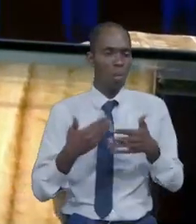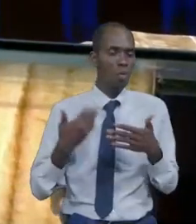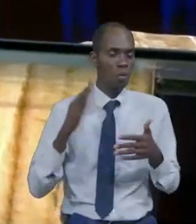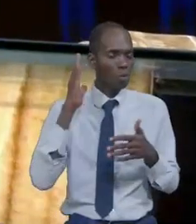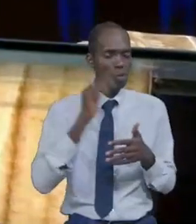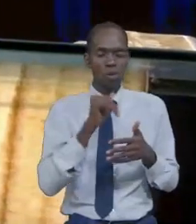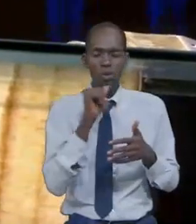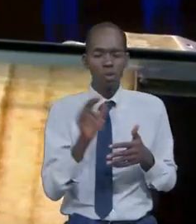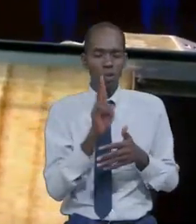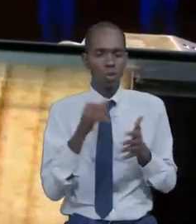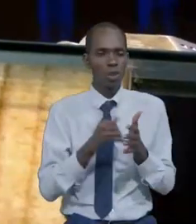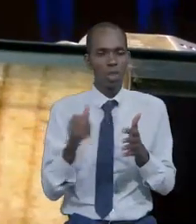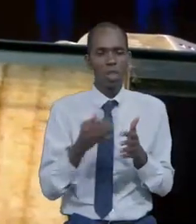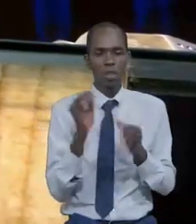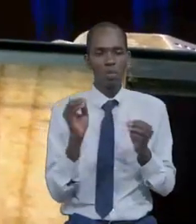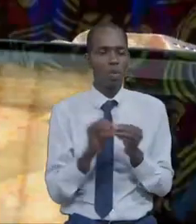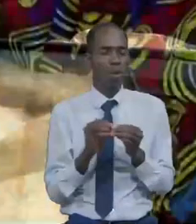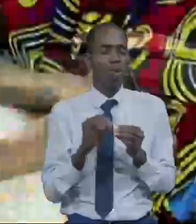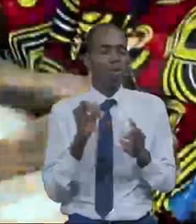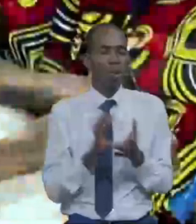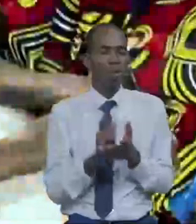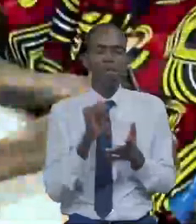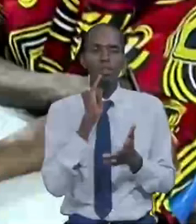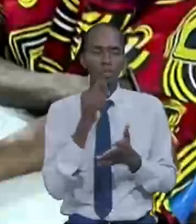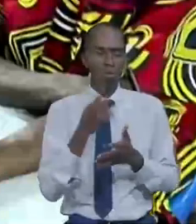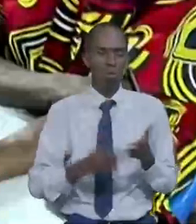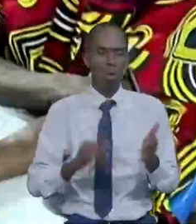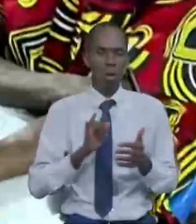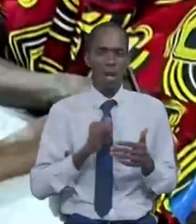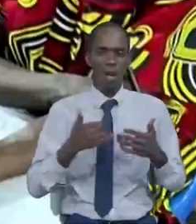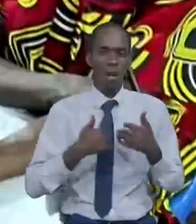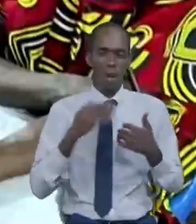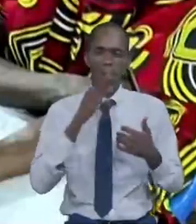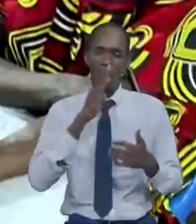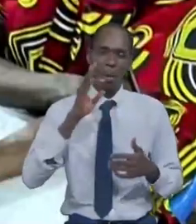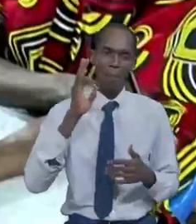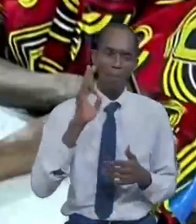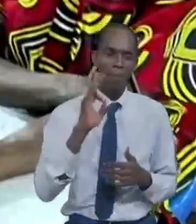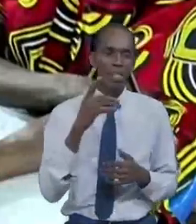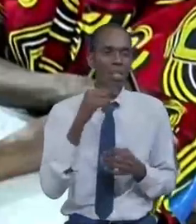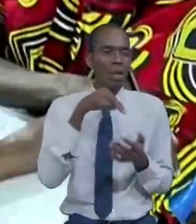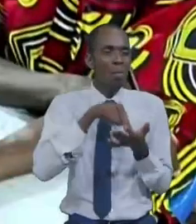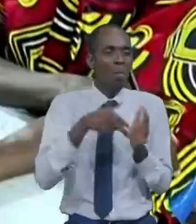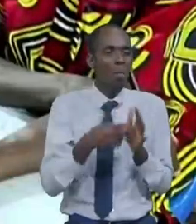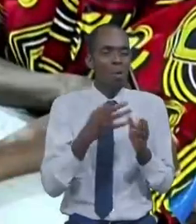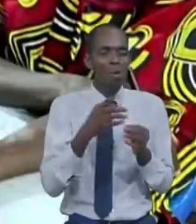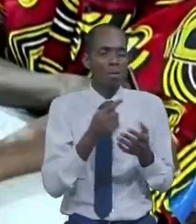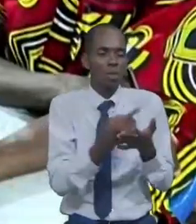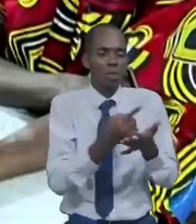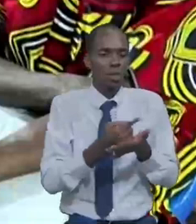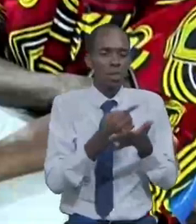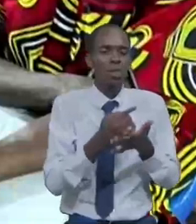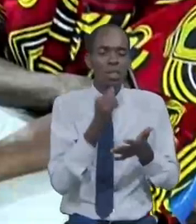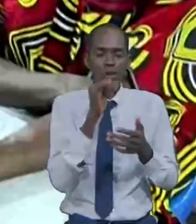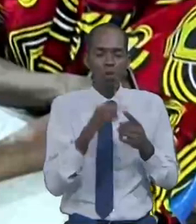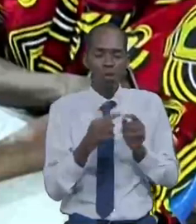plus. Pierre, c'est ce que je prêchais. Est-ce bon? L'objectif de la consultation, c'est de révéler aux